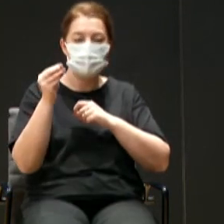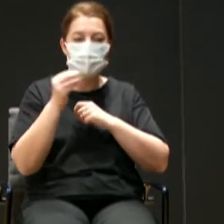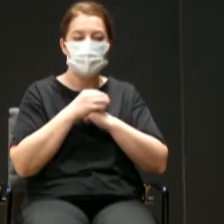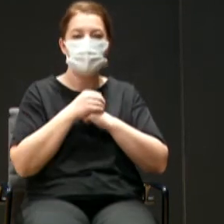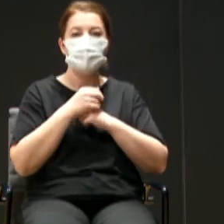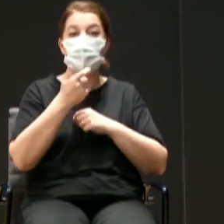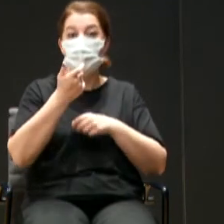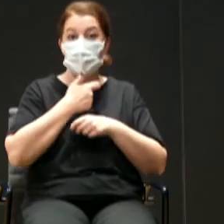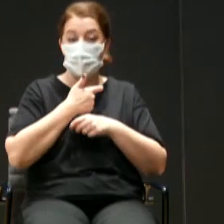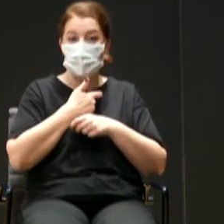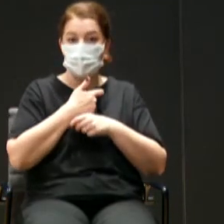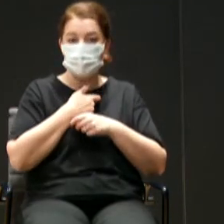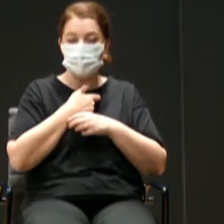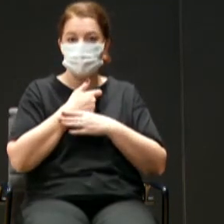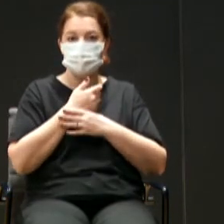2 milyon öğrencinin